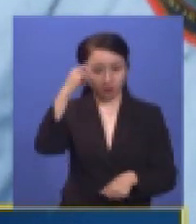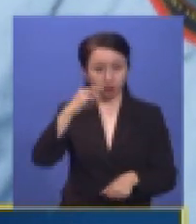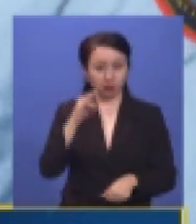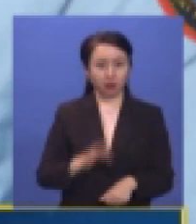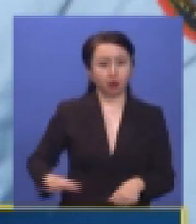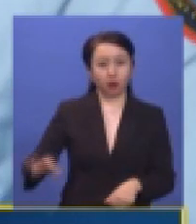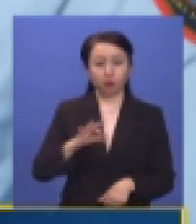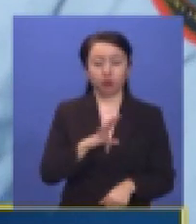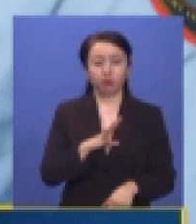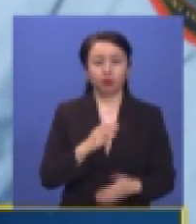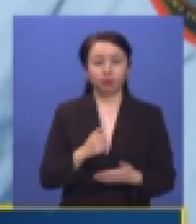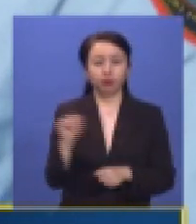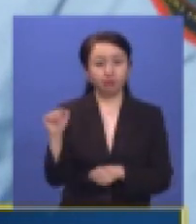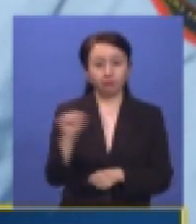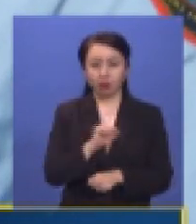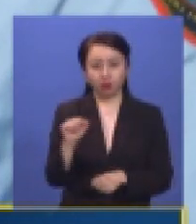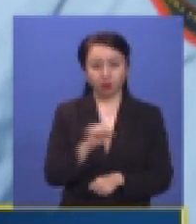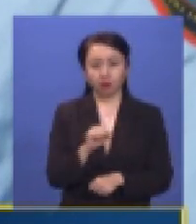Меня назначили водителем